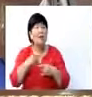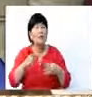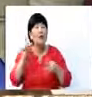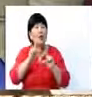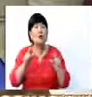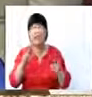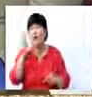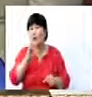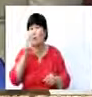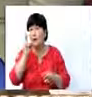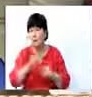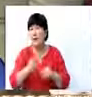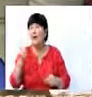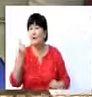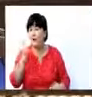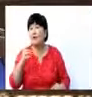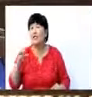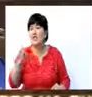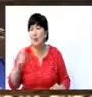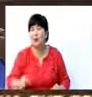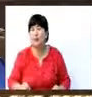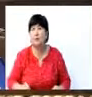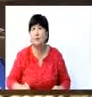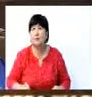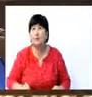школ не успеет завершить к 1 сентября.